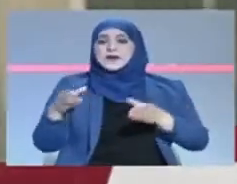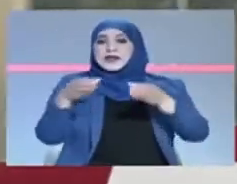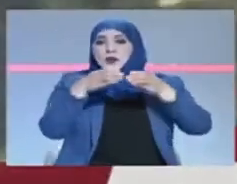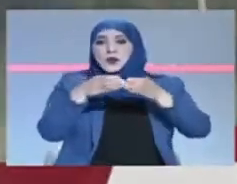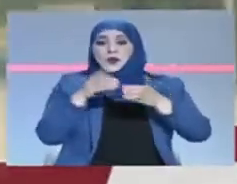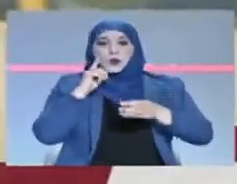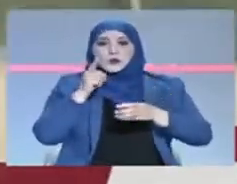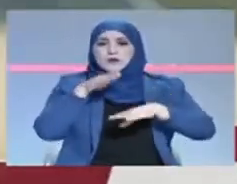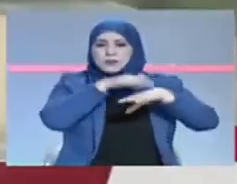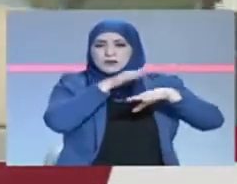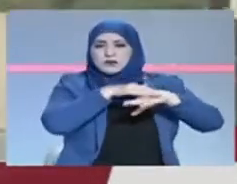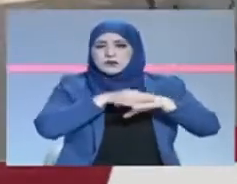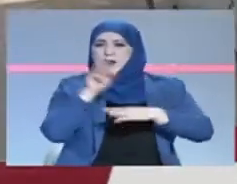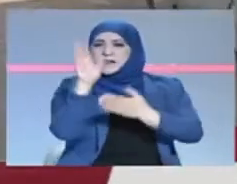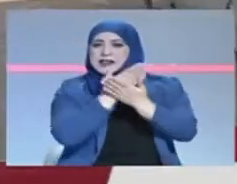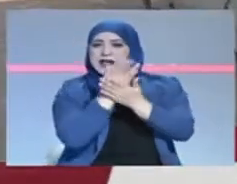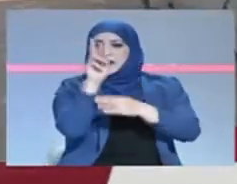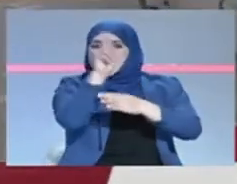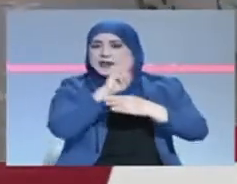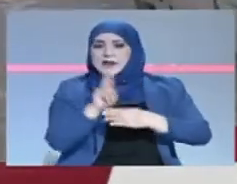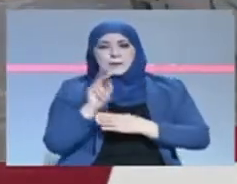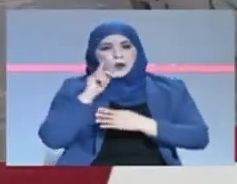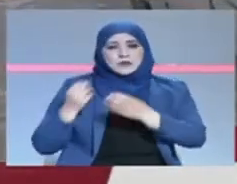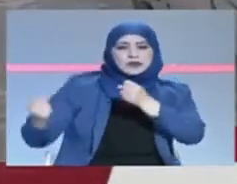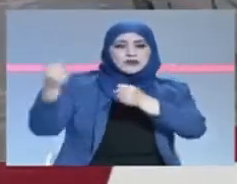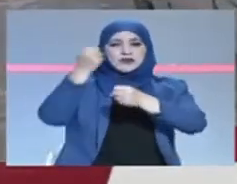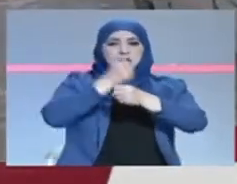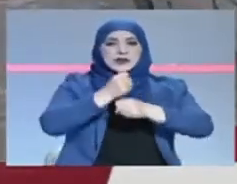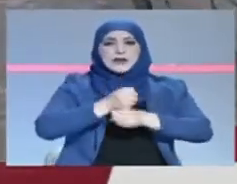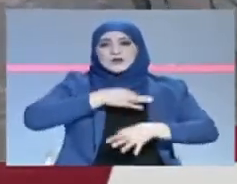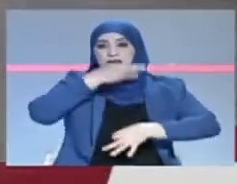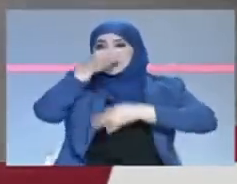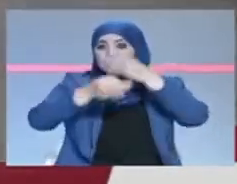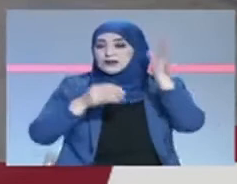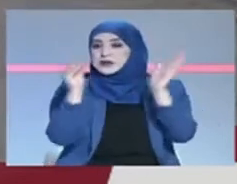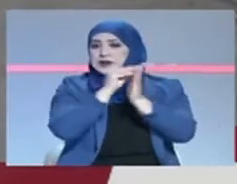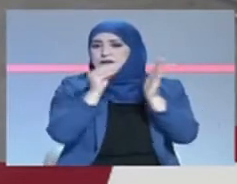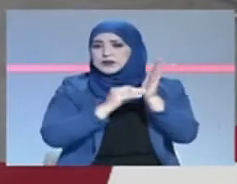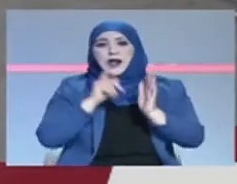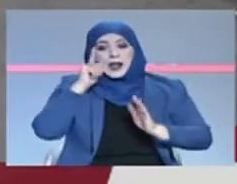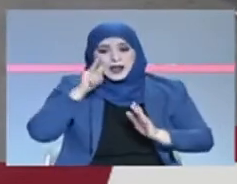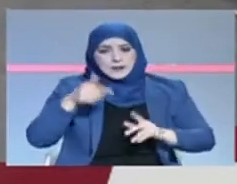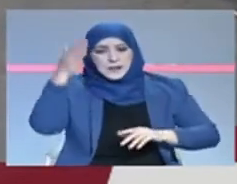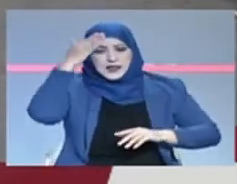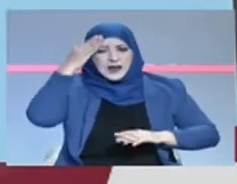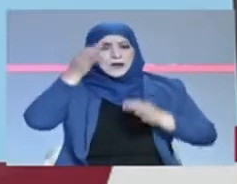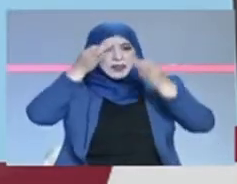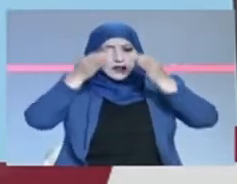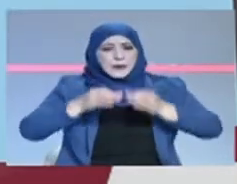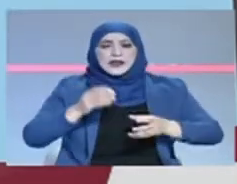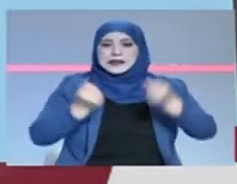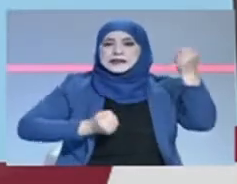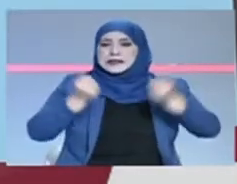ضوء نتائج تقريرها واستنادا إلى عمليات التبليغ، تحسين الحوكمة في استغلال السيارات الإدارية.